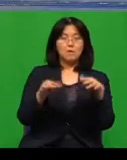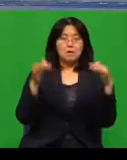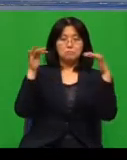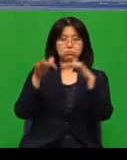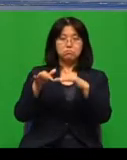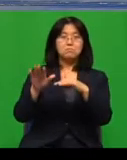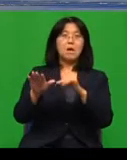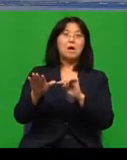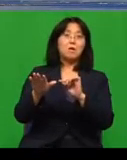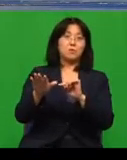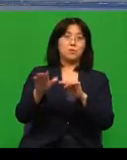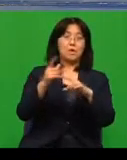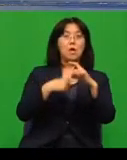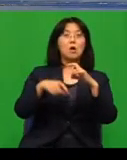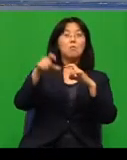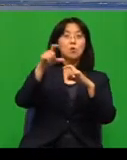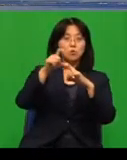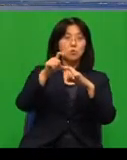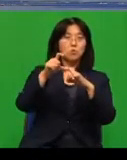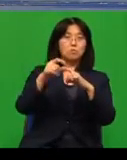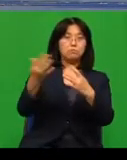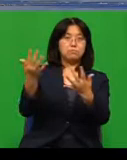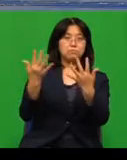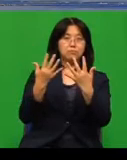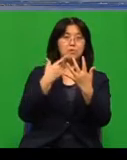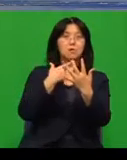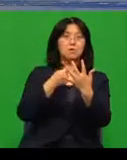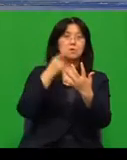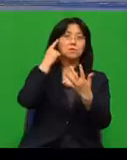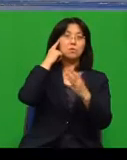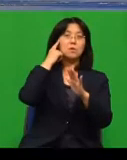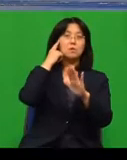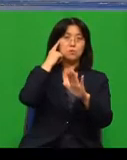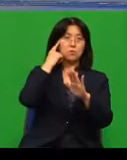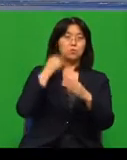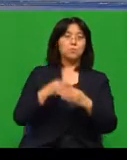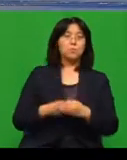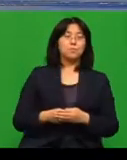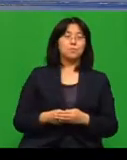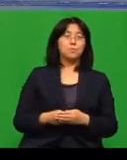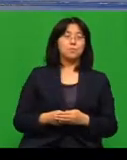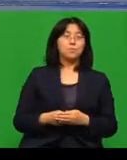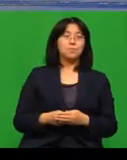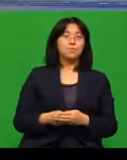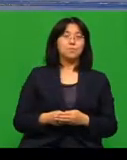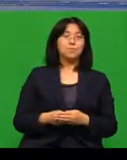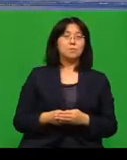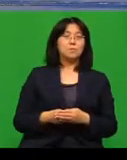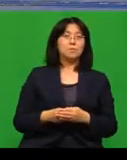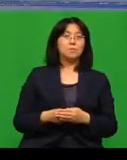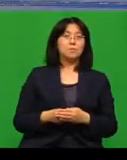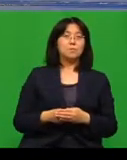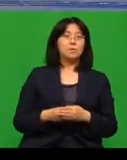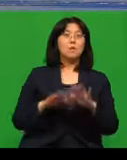れども、さらに注目度を高めたいと思っております。それからこの機会